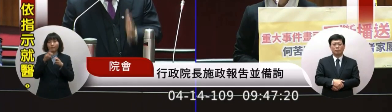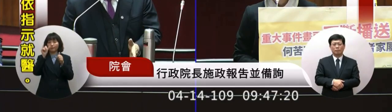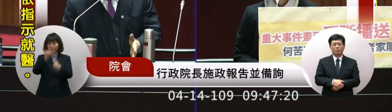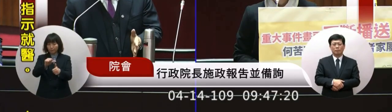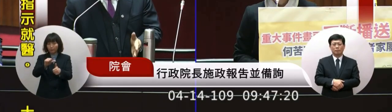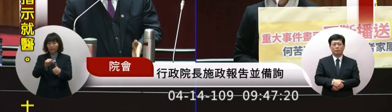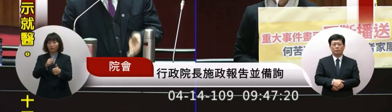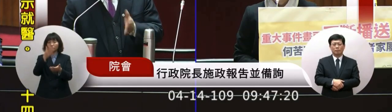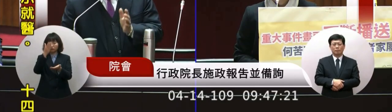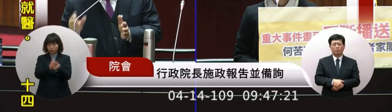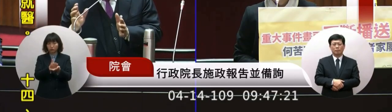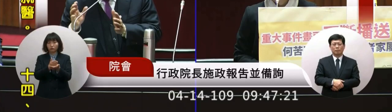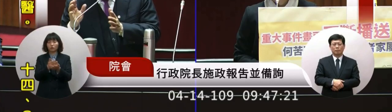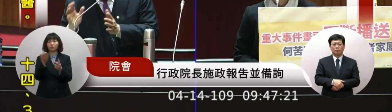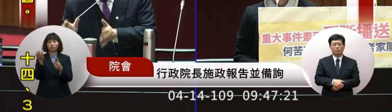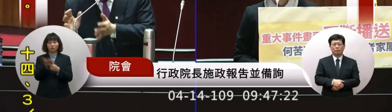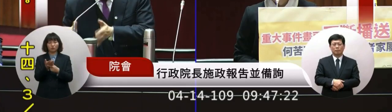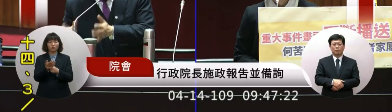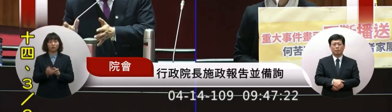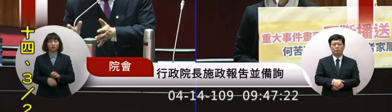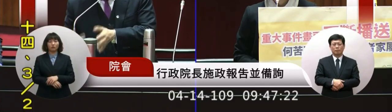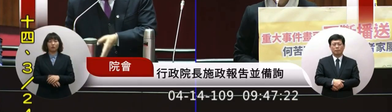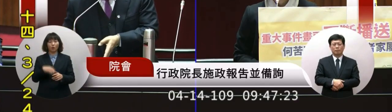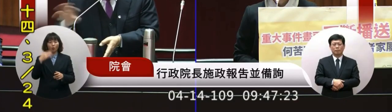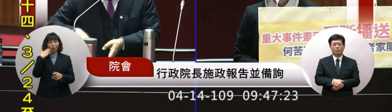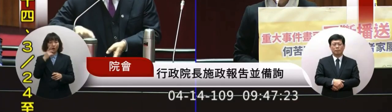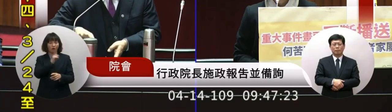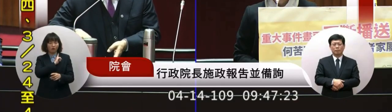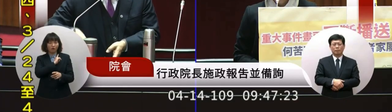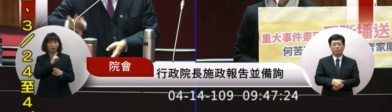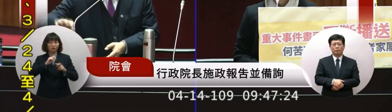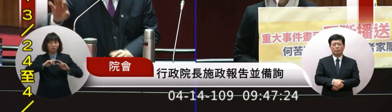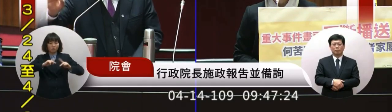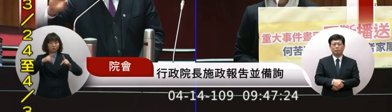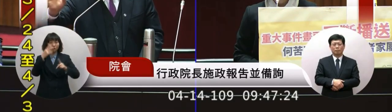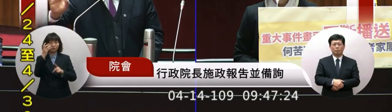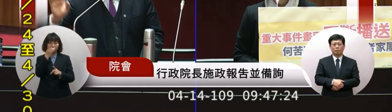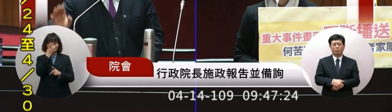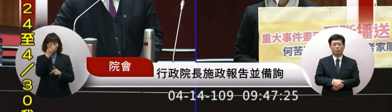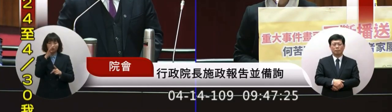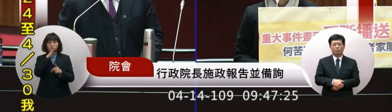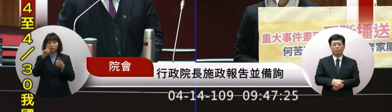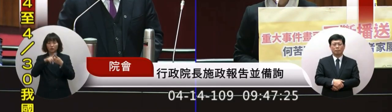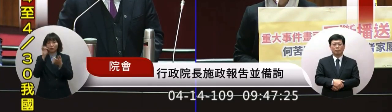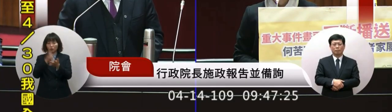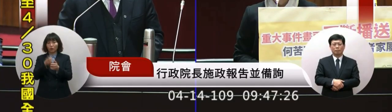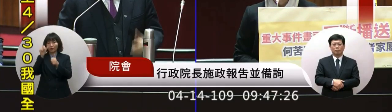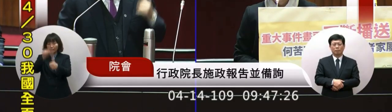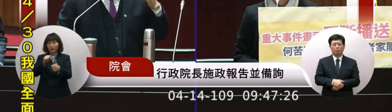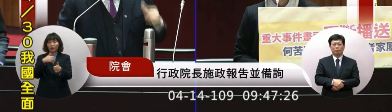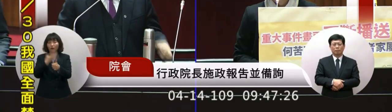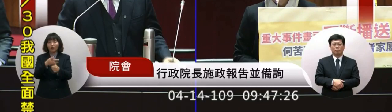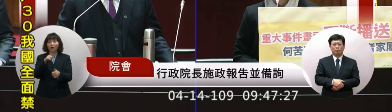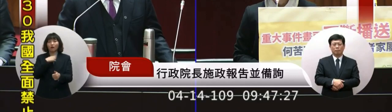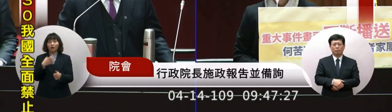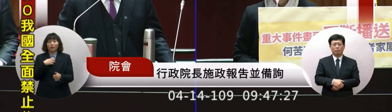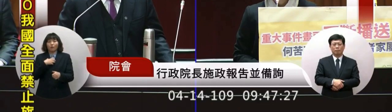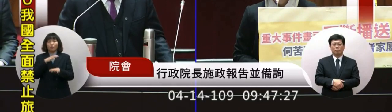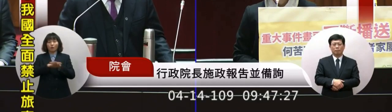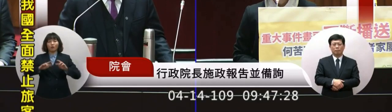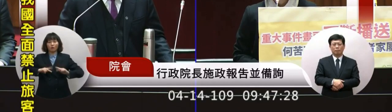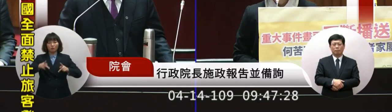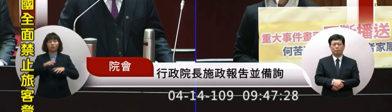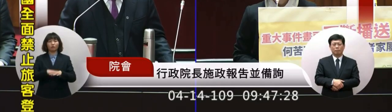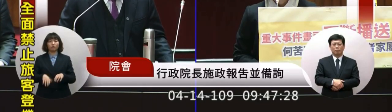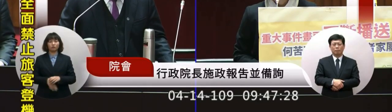应该戒止的，或者如果不能自律，应该重罚，让他占不到便宜的。我立刻来要